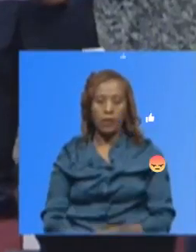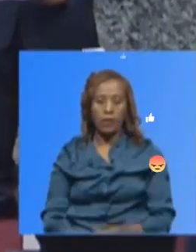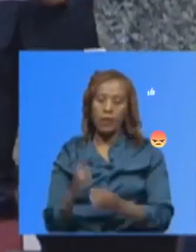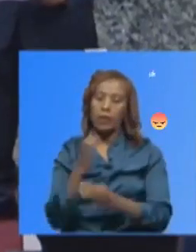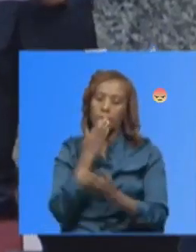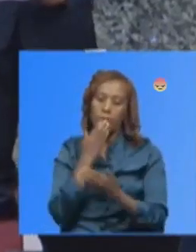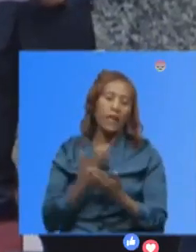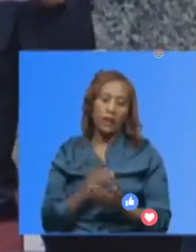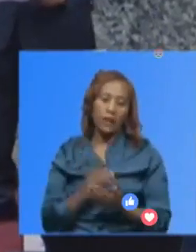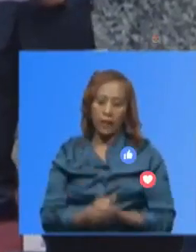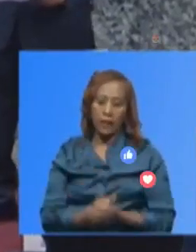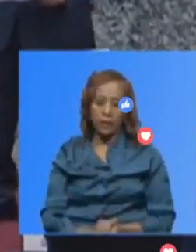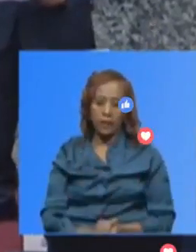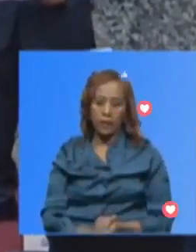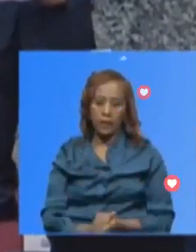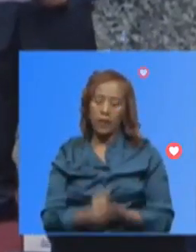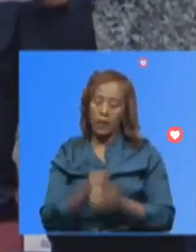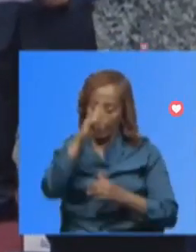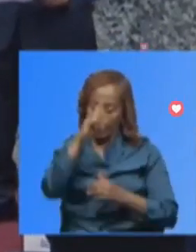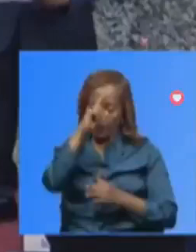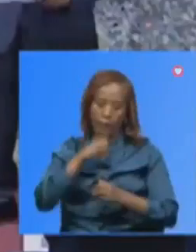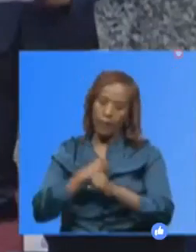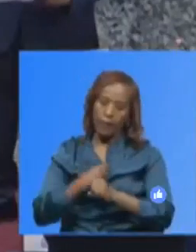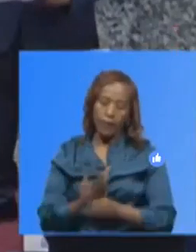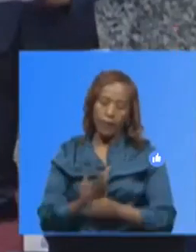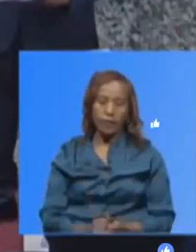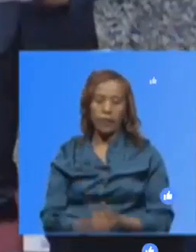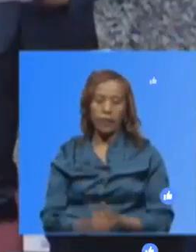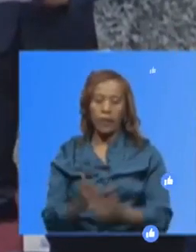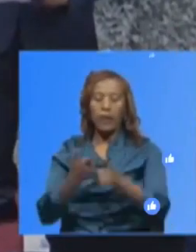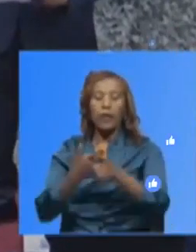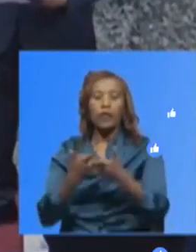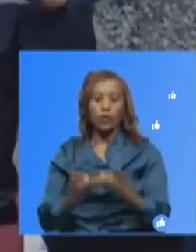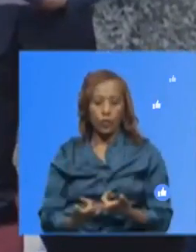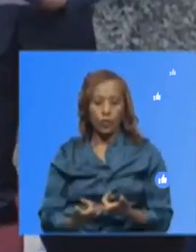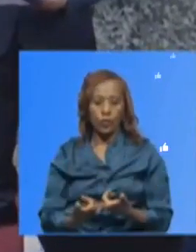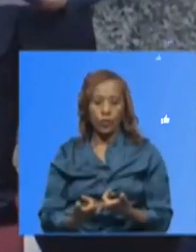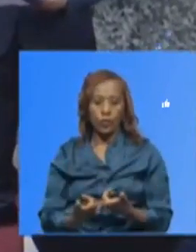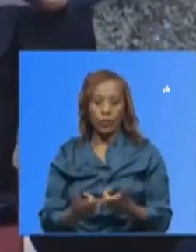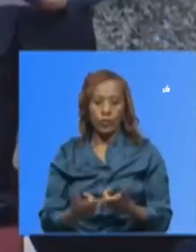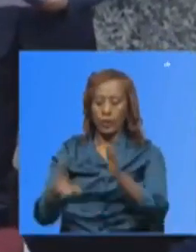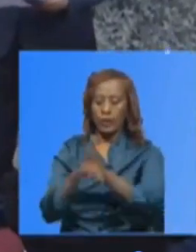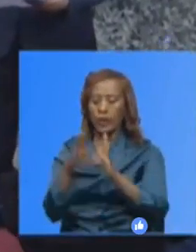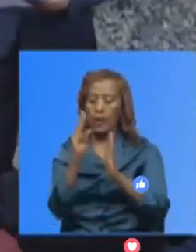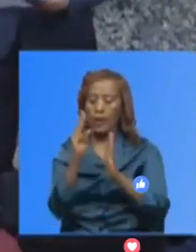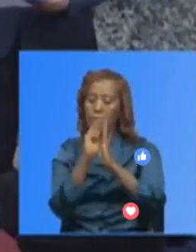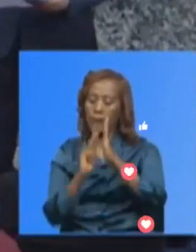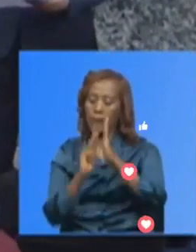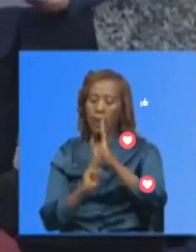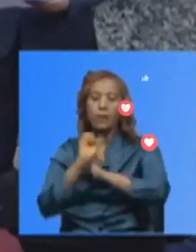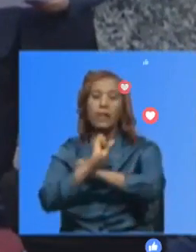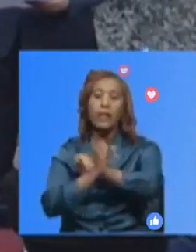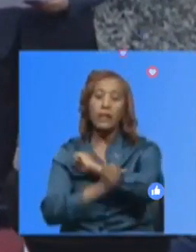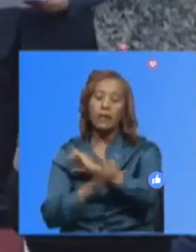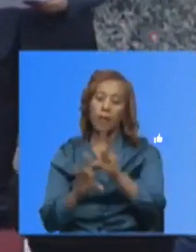በቀንነት በታታሪነት እንዲሁም ህግና ስርዓትን መሰረት በማድረግ